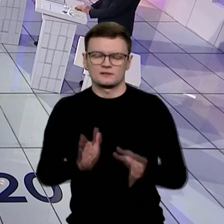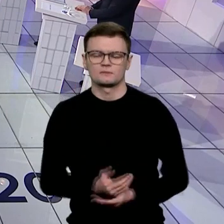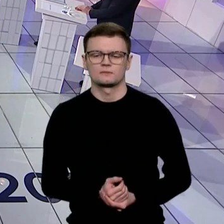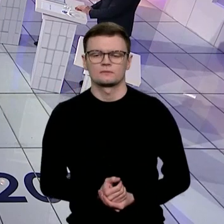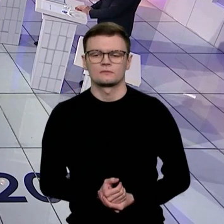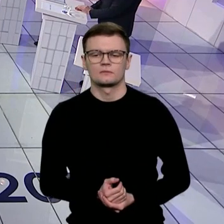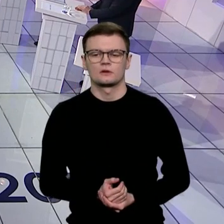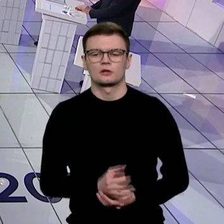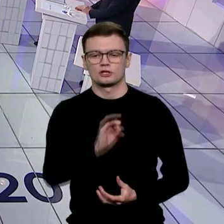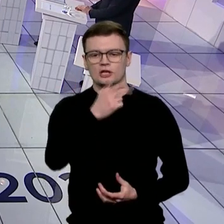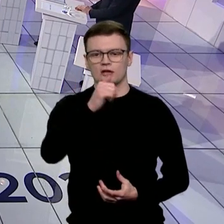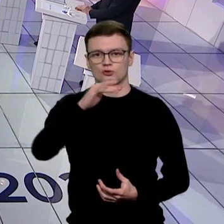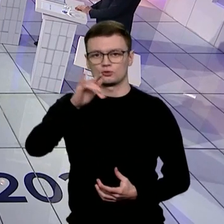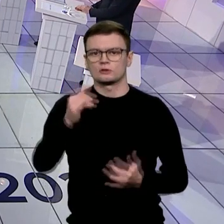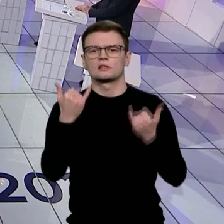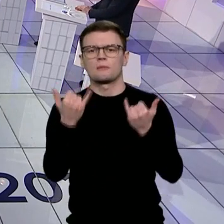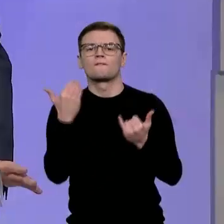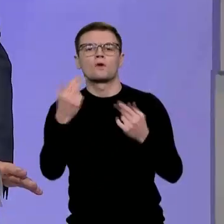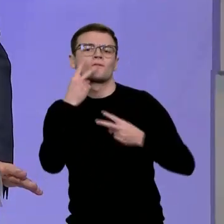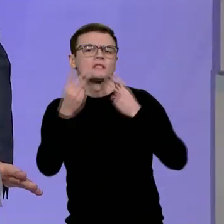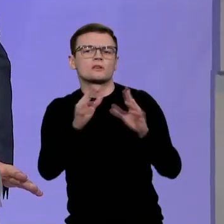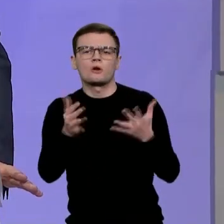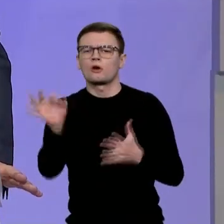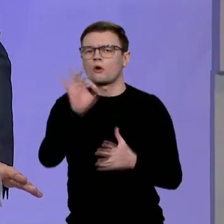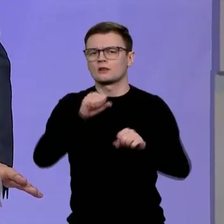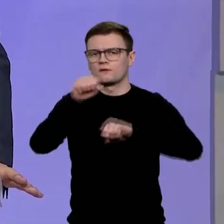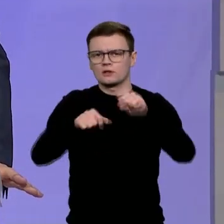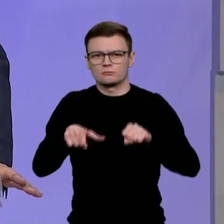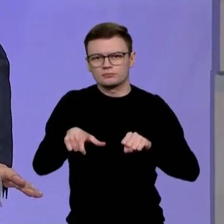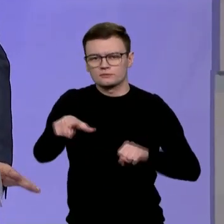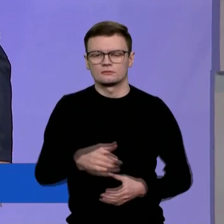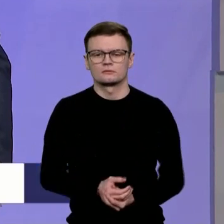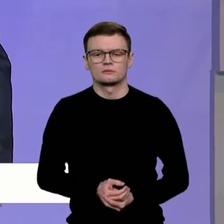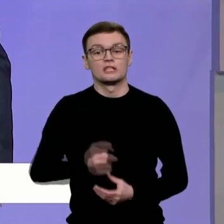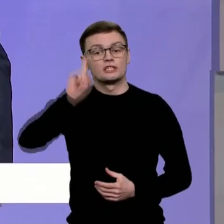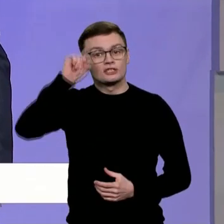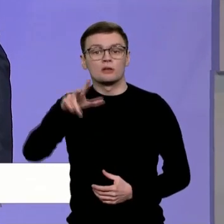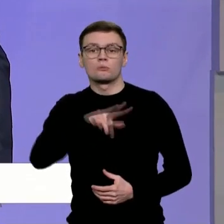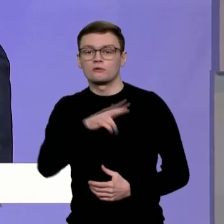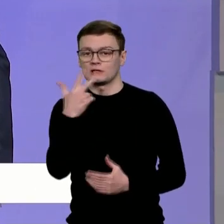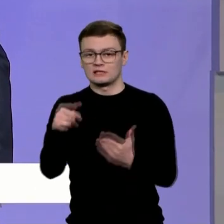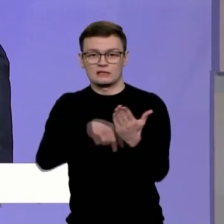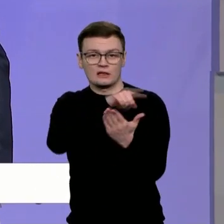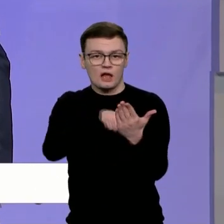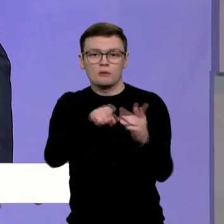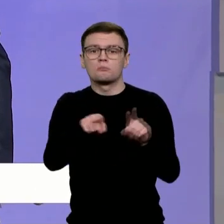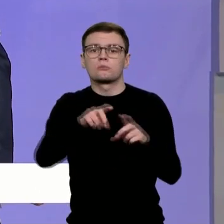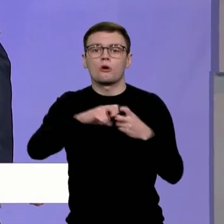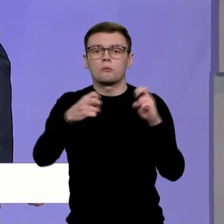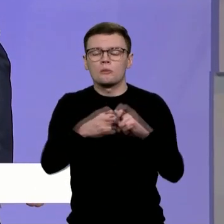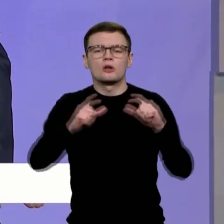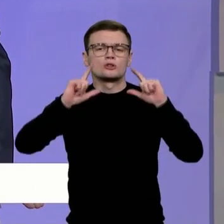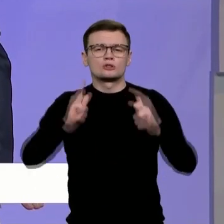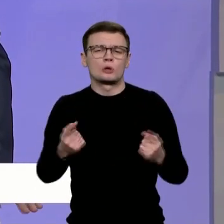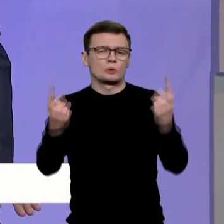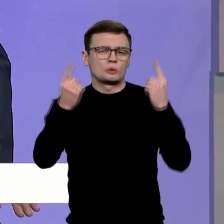yra dėl dviračių takų? Žinot, nuskambėjo 3 klausimai, 3 problemos, kurios nu, iš tikrųjų nėra tokios didelės.